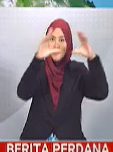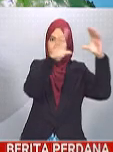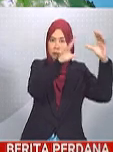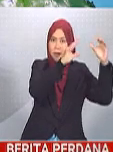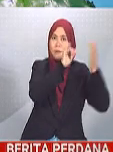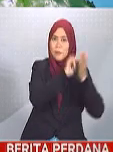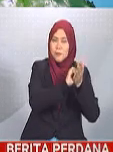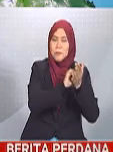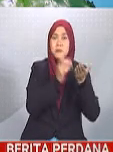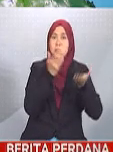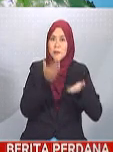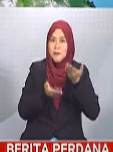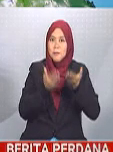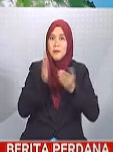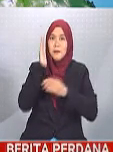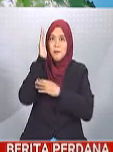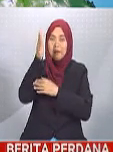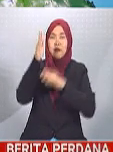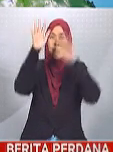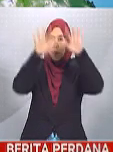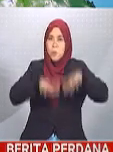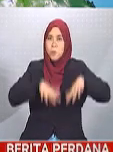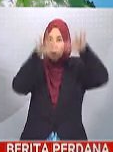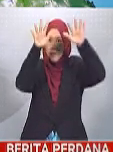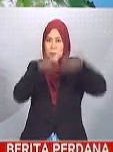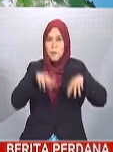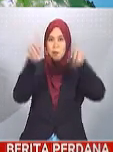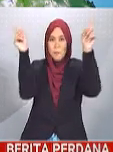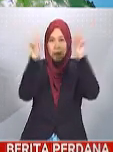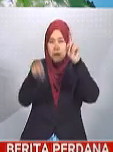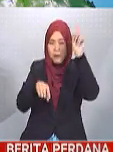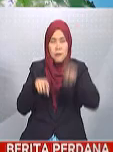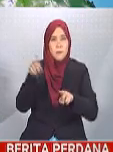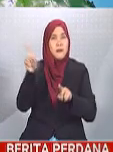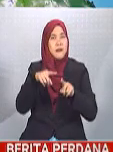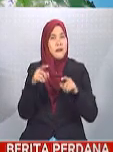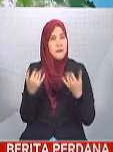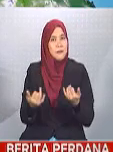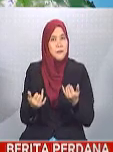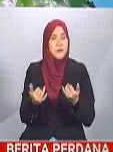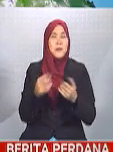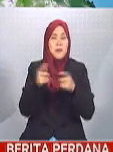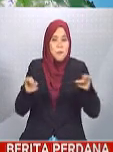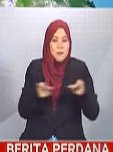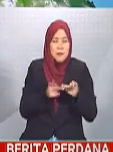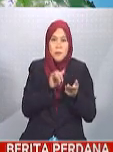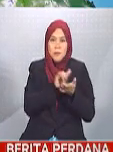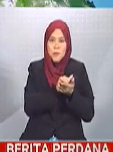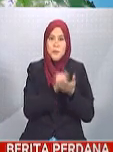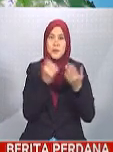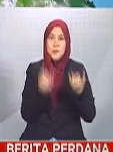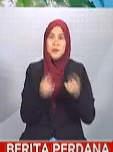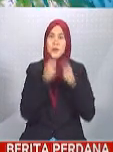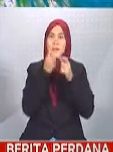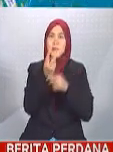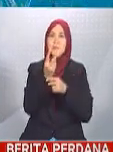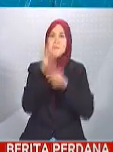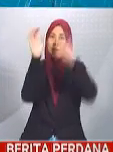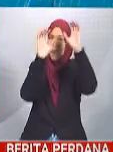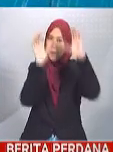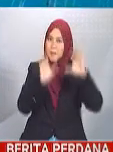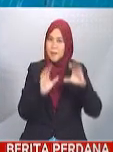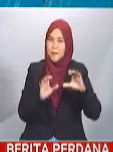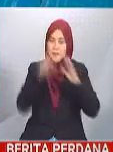ini berpotensi membawa hujan lebat beserta ribut petir di kawasan yang berkenaan. Untuk tinjauan cuaca semasa dengan